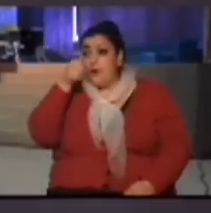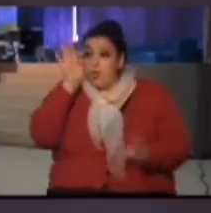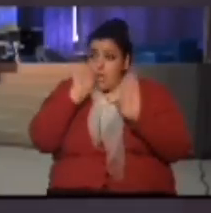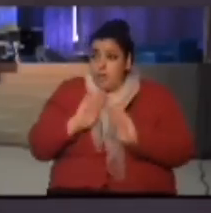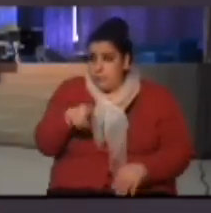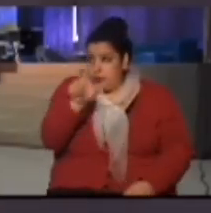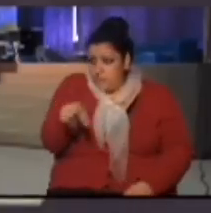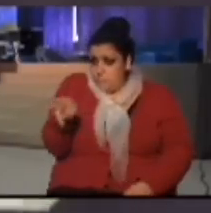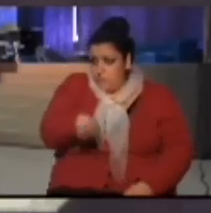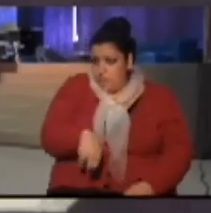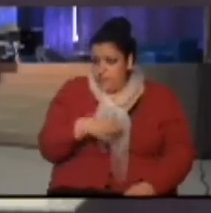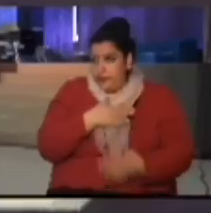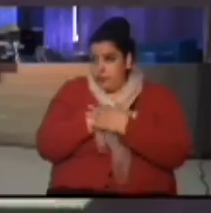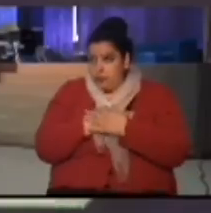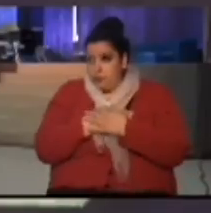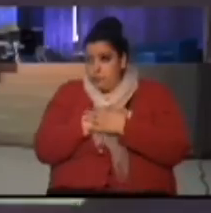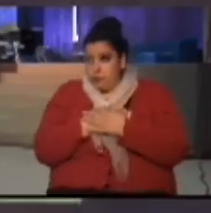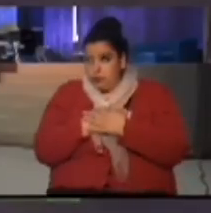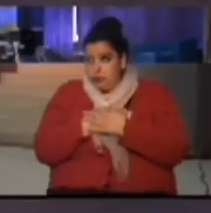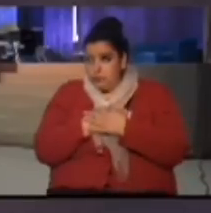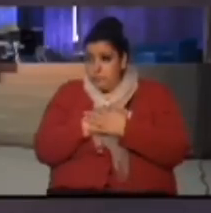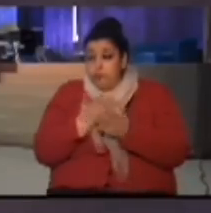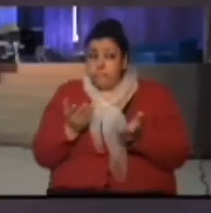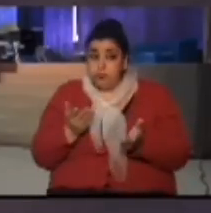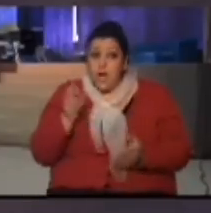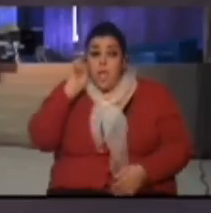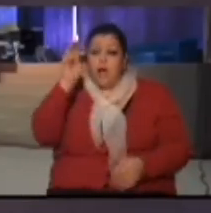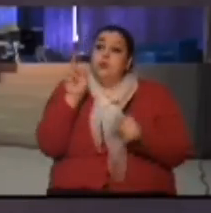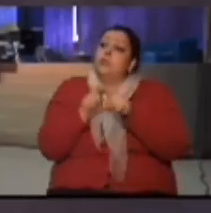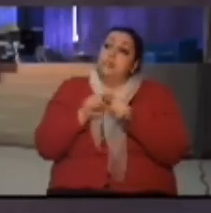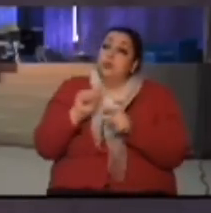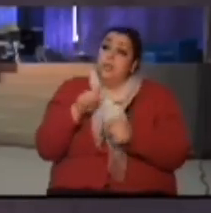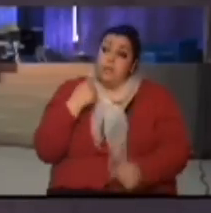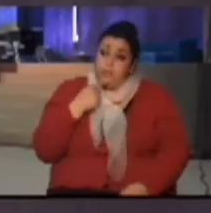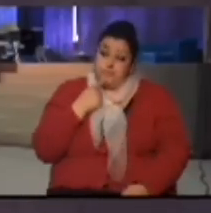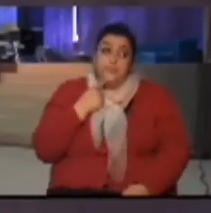բան։ 18-րդ խոսքը մեզ հետևյալն է ասում։